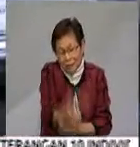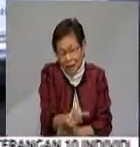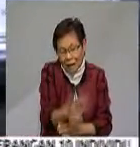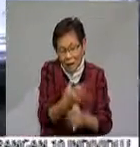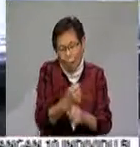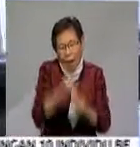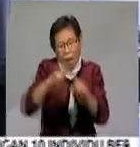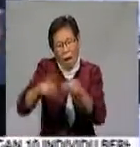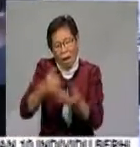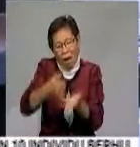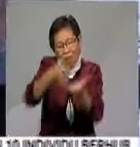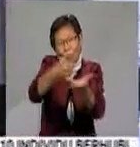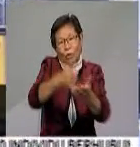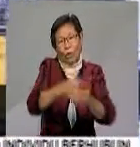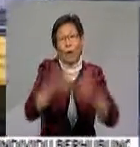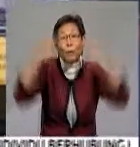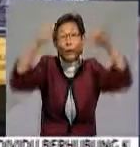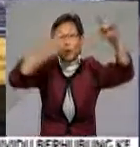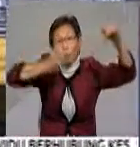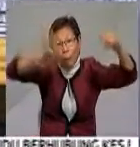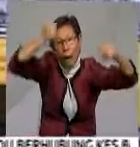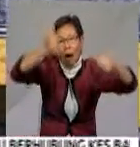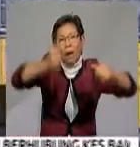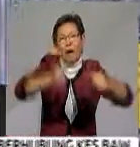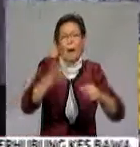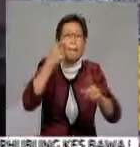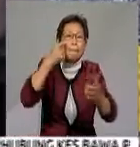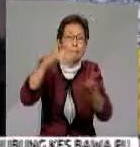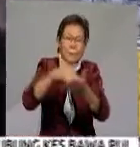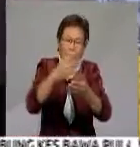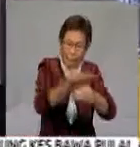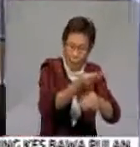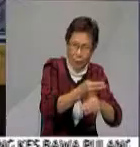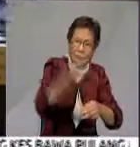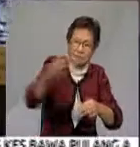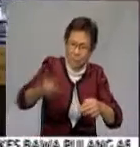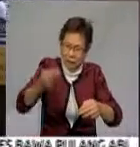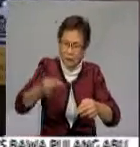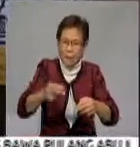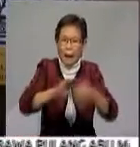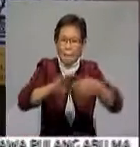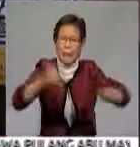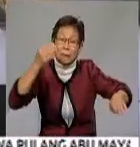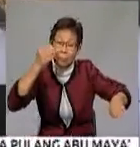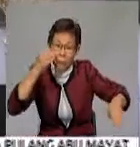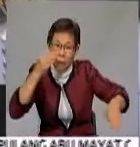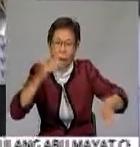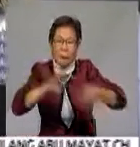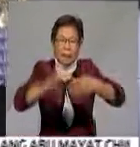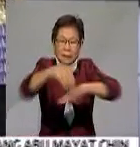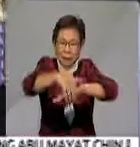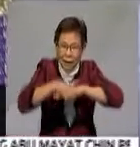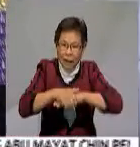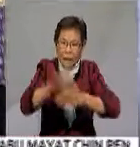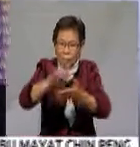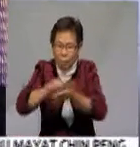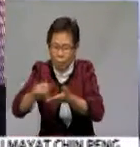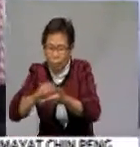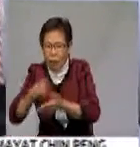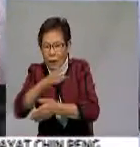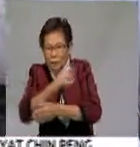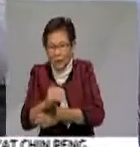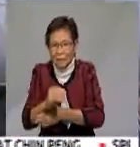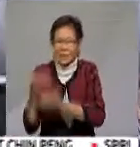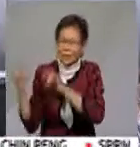pelbagai anugerah, antaranya pencapaian terbaik bagi subjek matematik, sejarah, bahasa Melayu, bahasa Inggeris penulisan, di